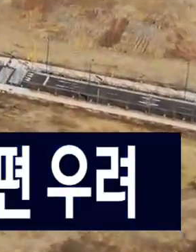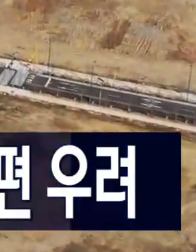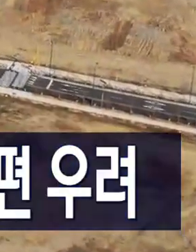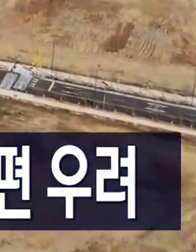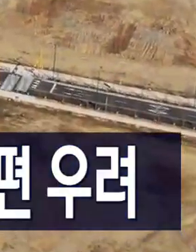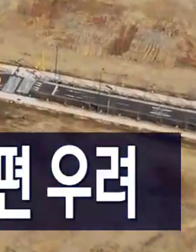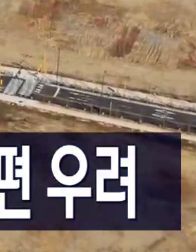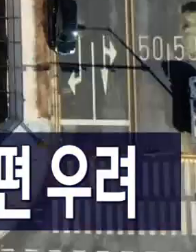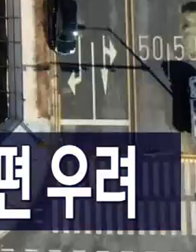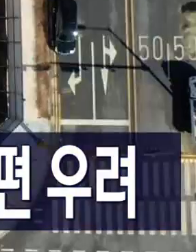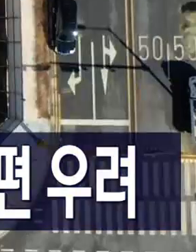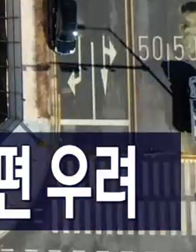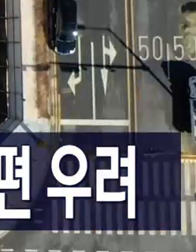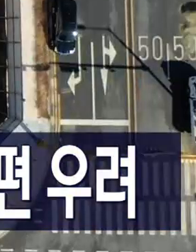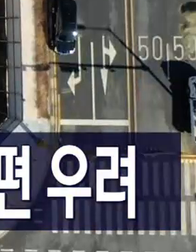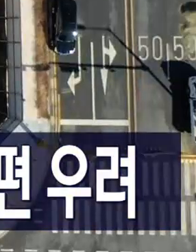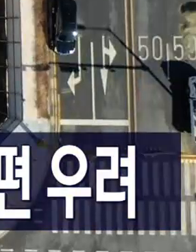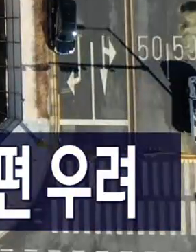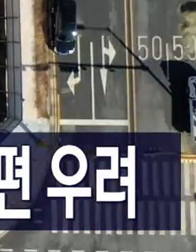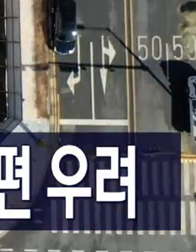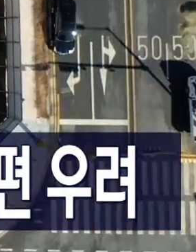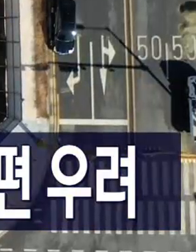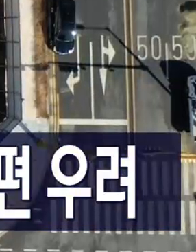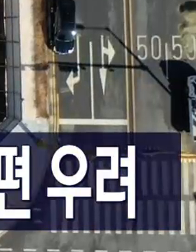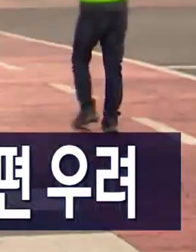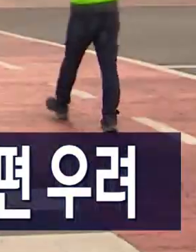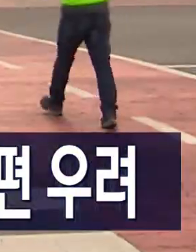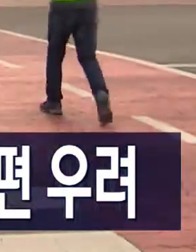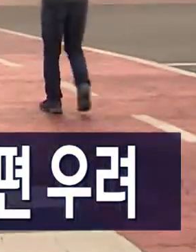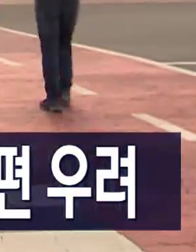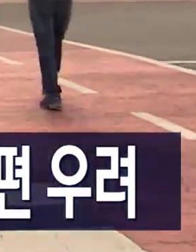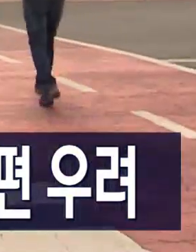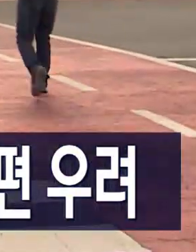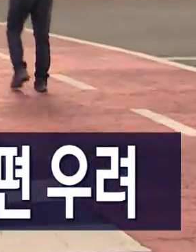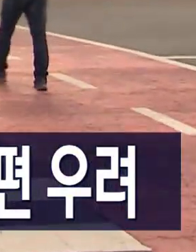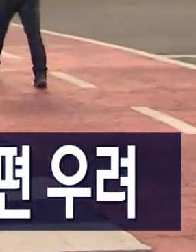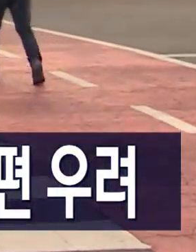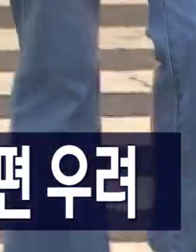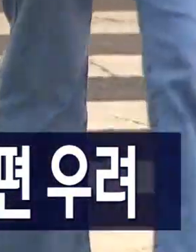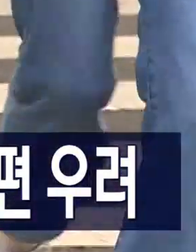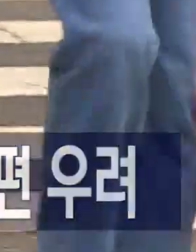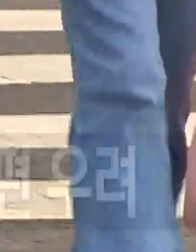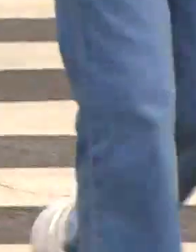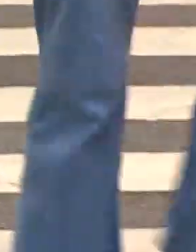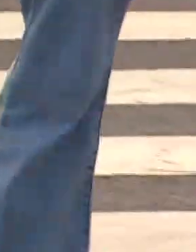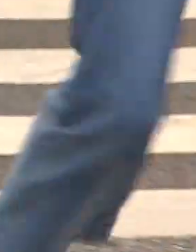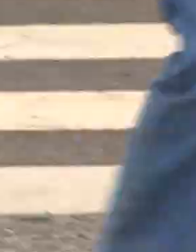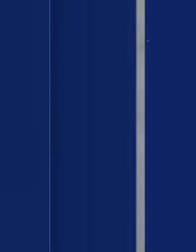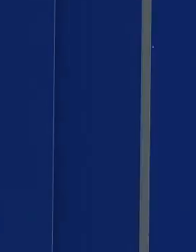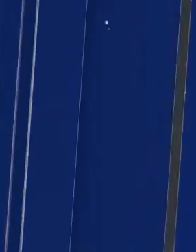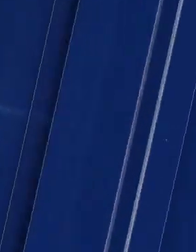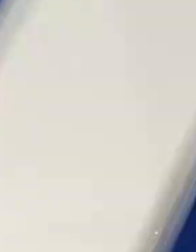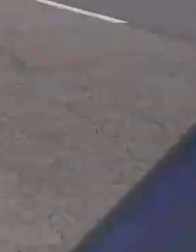남학 신도시 5룡 2지구 아파트 입주 시기와 학교 신설 시기가 큰 차이가 나 학생들의 불편이 예상됩니다.